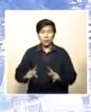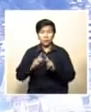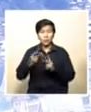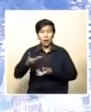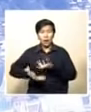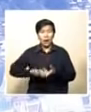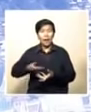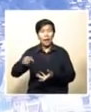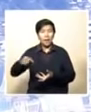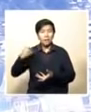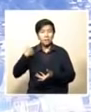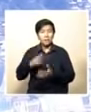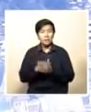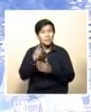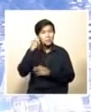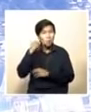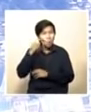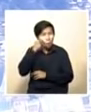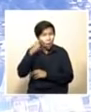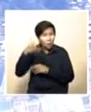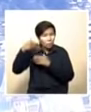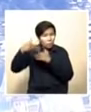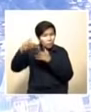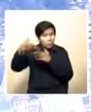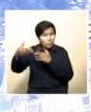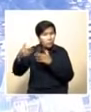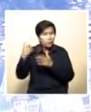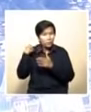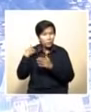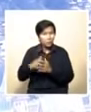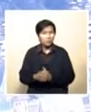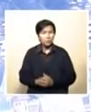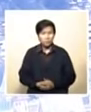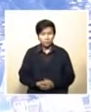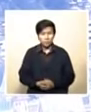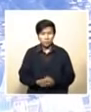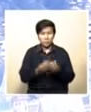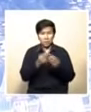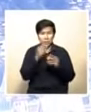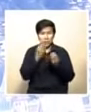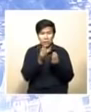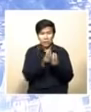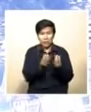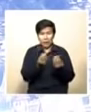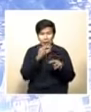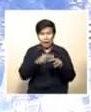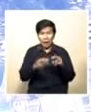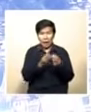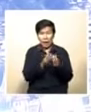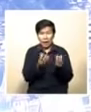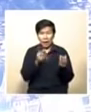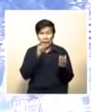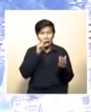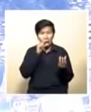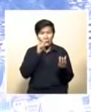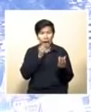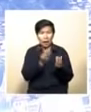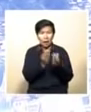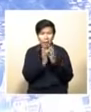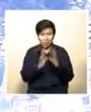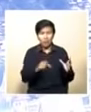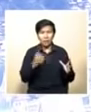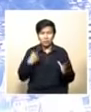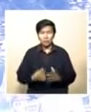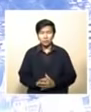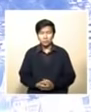ที่เอกชนจะนำเข้านั้นกระทรวงสาธารณสุขได้ยืนยันนะครับว่าเดิมทีการนำเข้าเนี่ยมันใช้เ